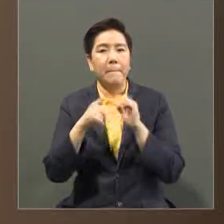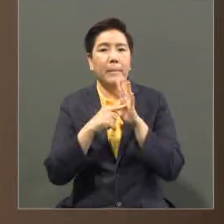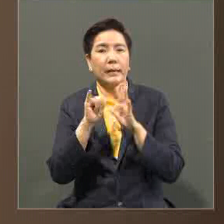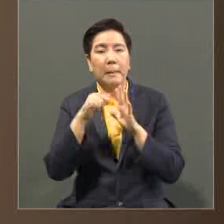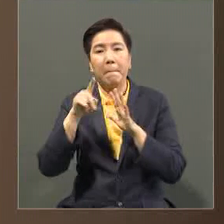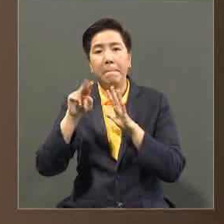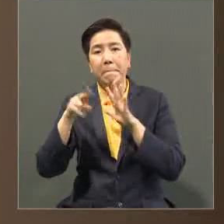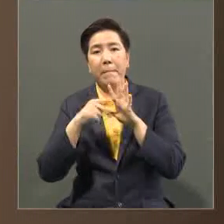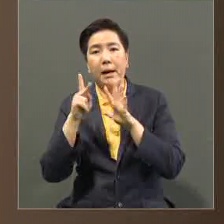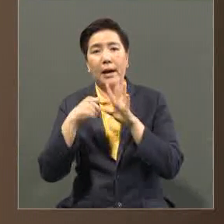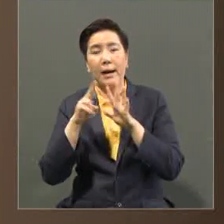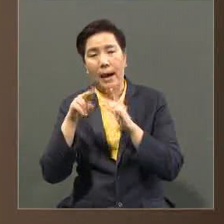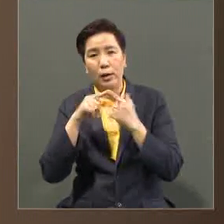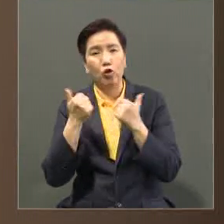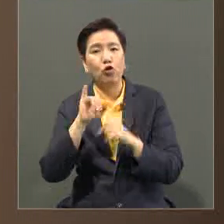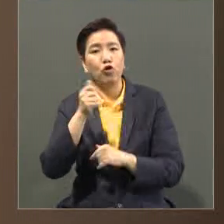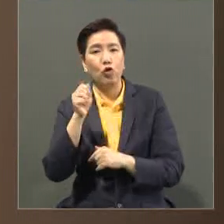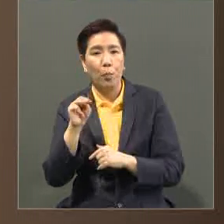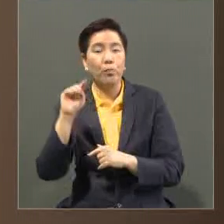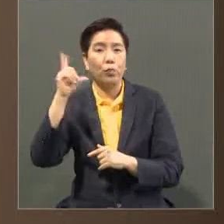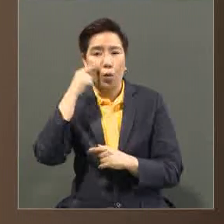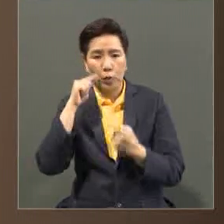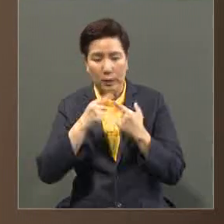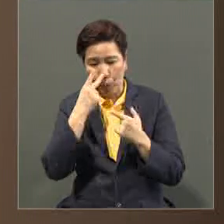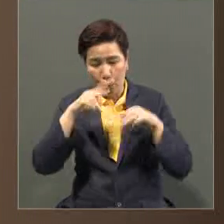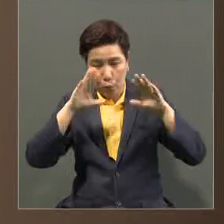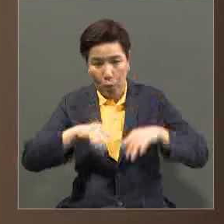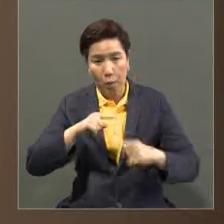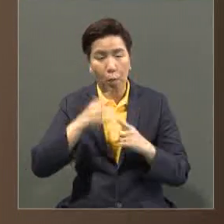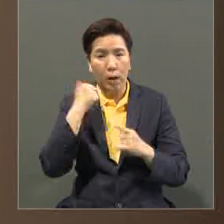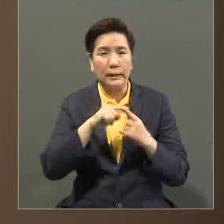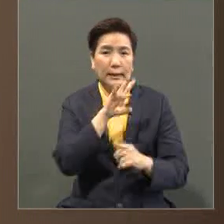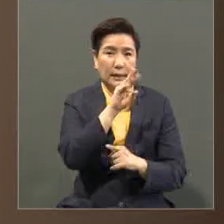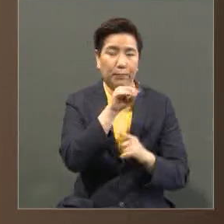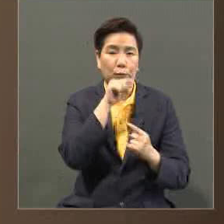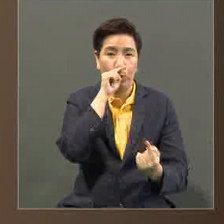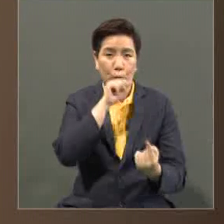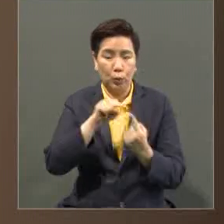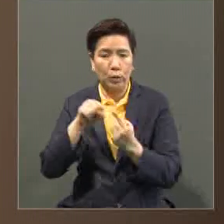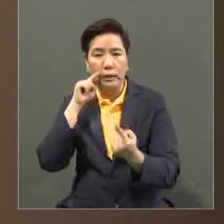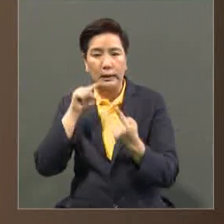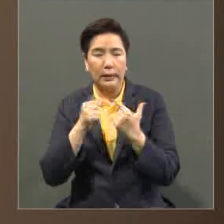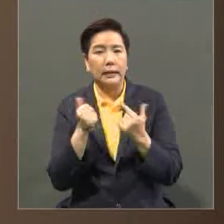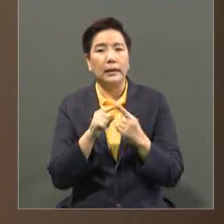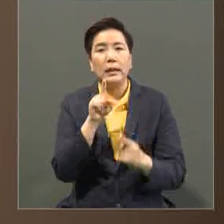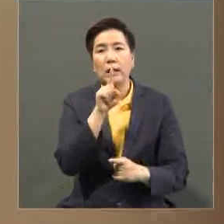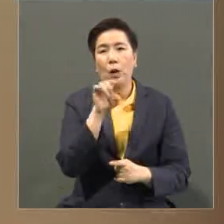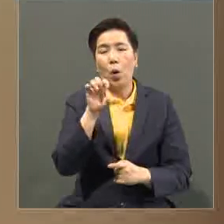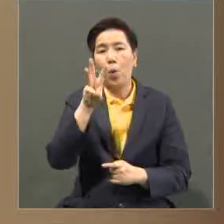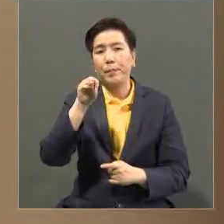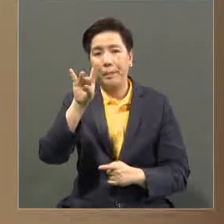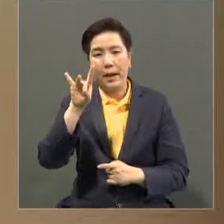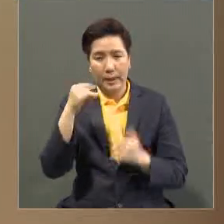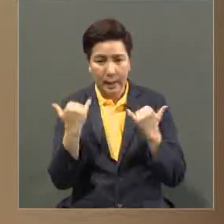จอมทองอย่างไรก็ตาม 98จุดที่ว่านี่ก็ยังลดลงจากจากเมื่อวานนี้ไปถึง 70จุดนะครับเมื่อวานเนี้ย 168วันนี้